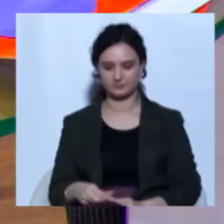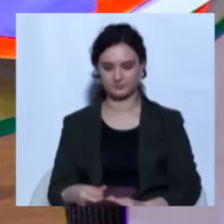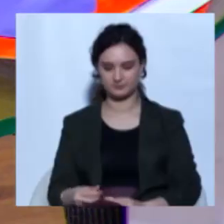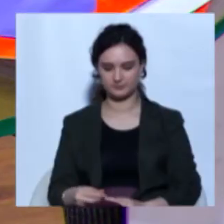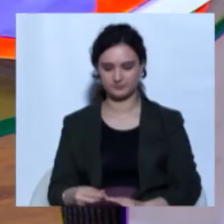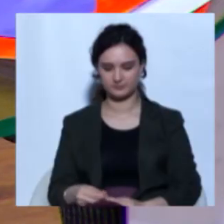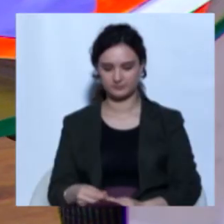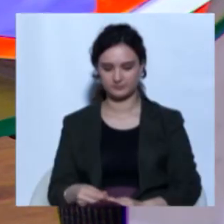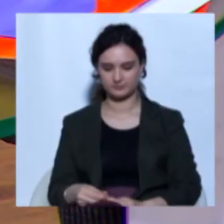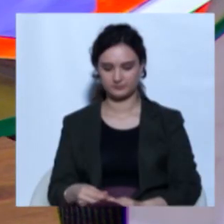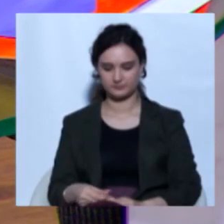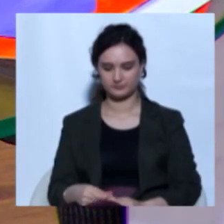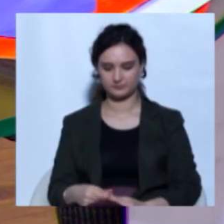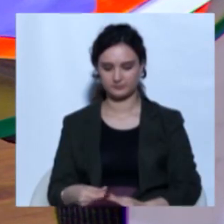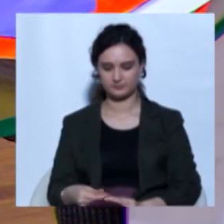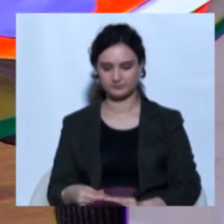აი, ნახეთ.